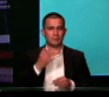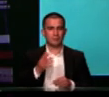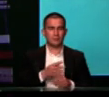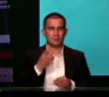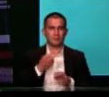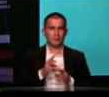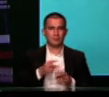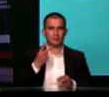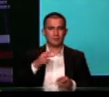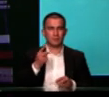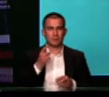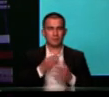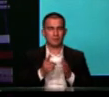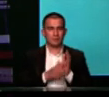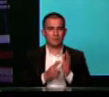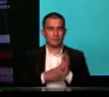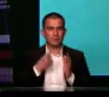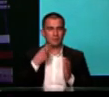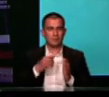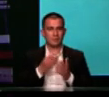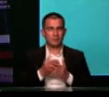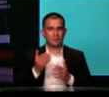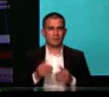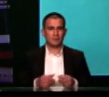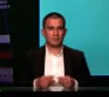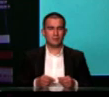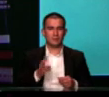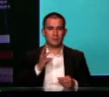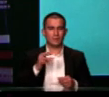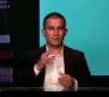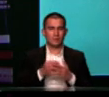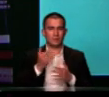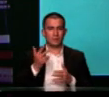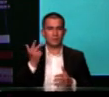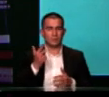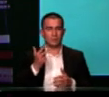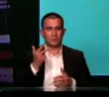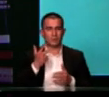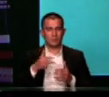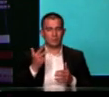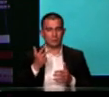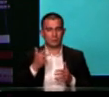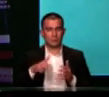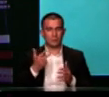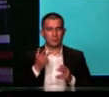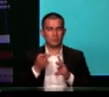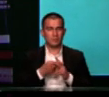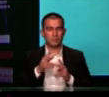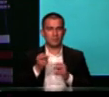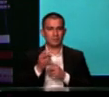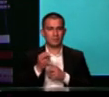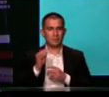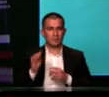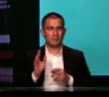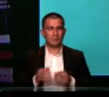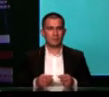7-chi darajasi mod 33. 14 ning 7-chi darajasini 33 ga bo'lganimizda esa 13 qoldiq hosil